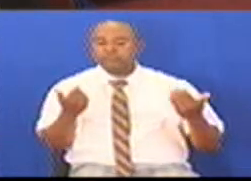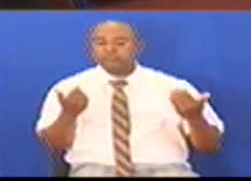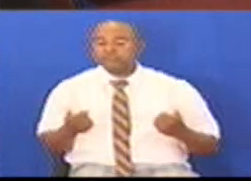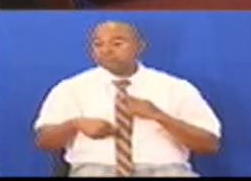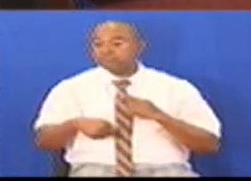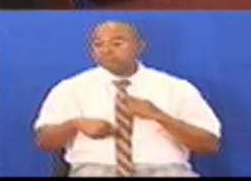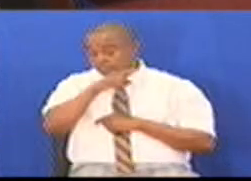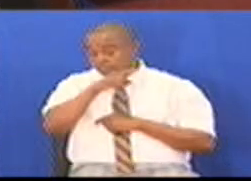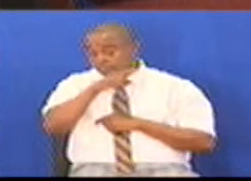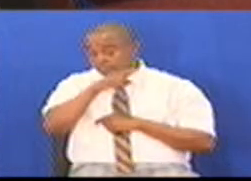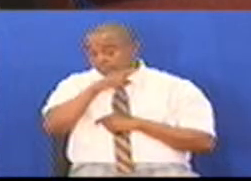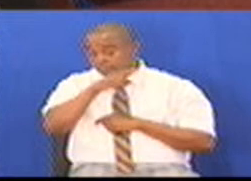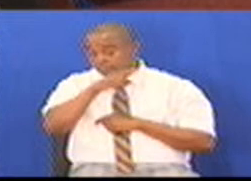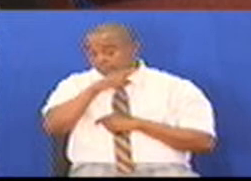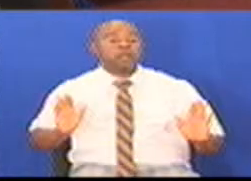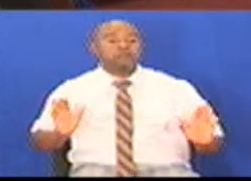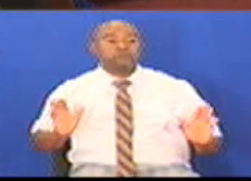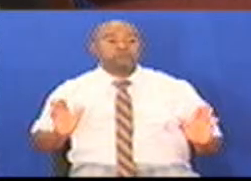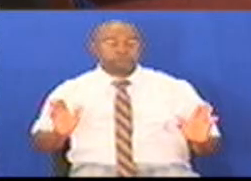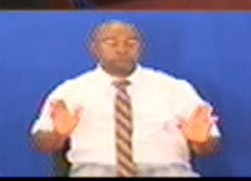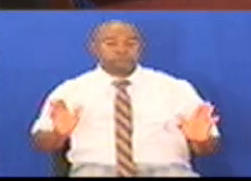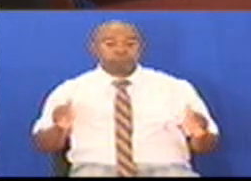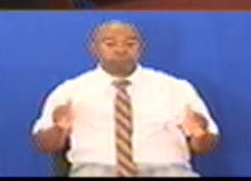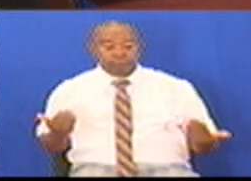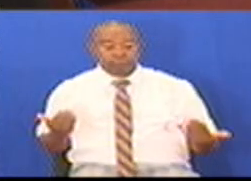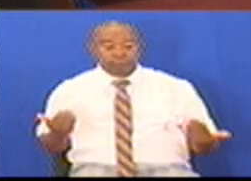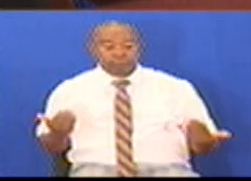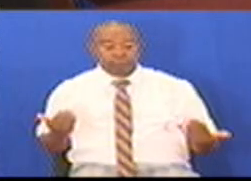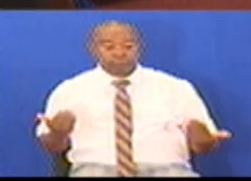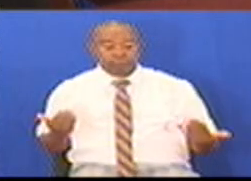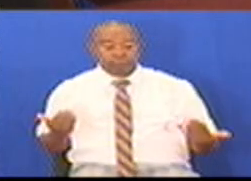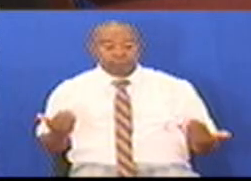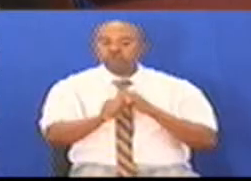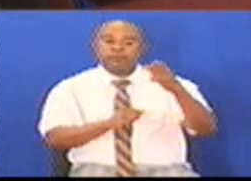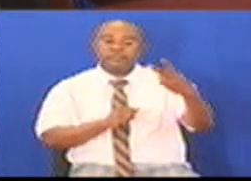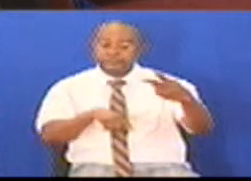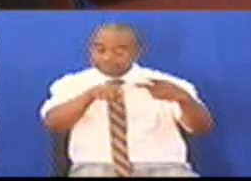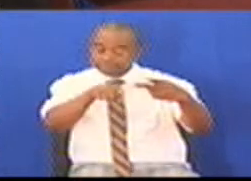tuko tayari kabisa kuanza kuingia katika hatua inayofuata.